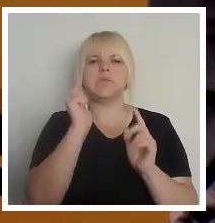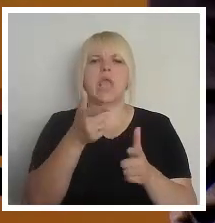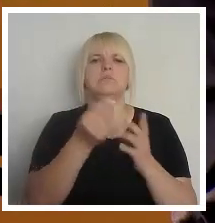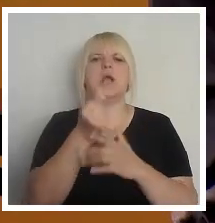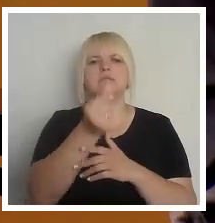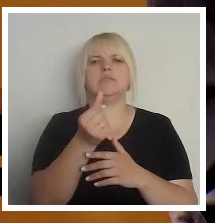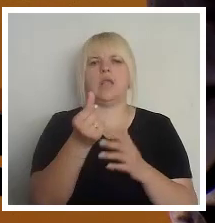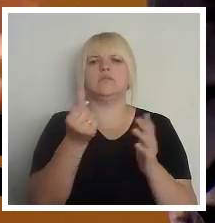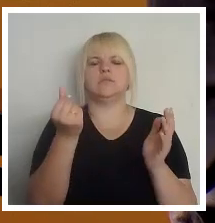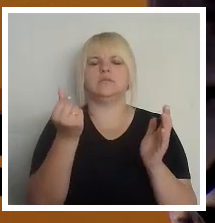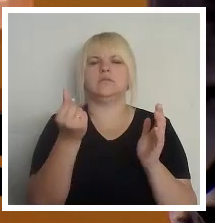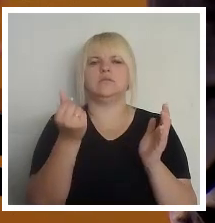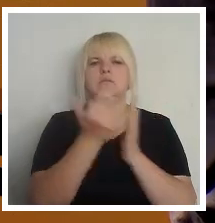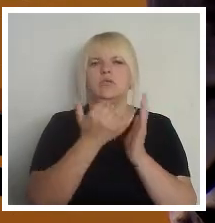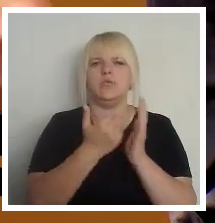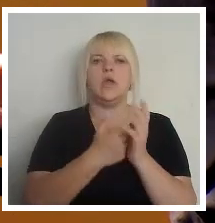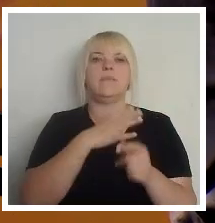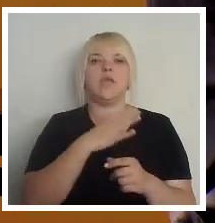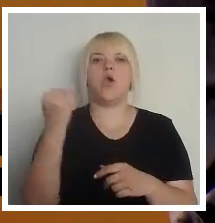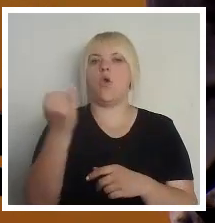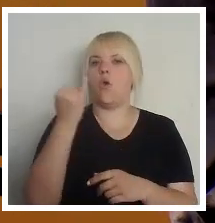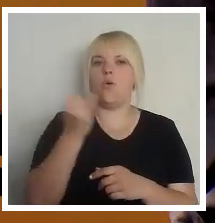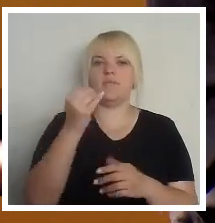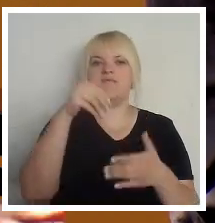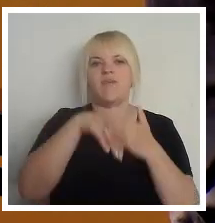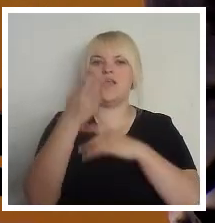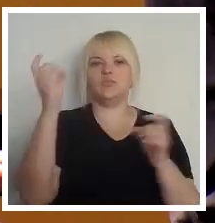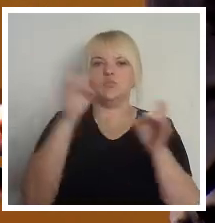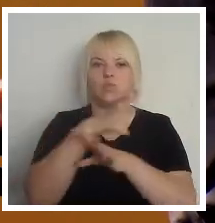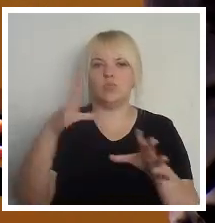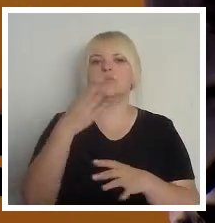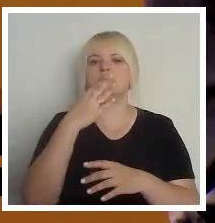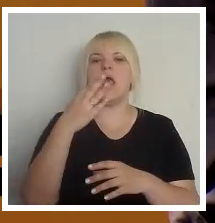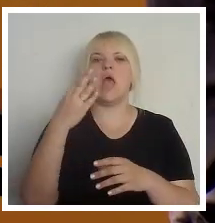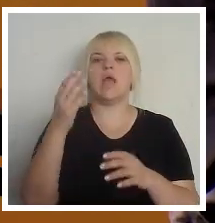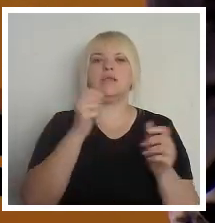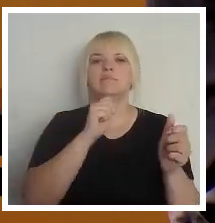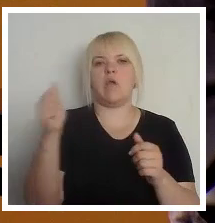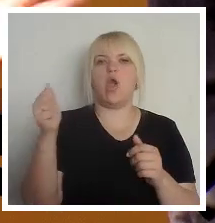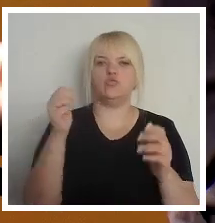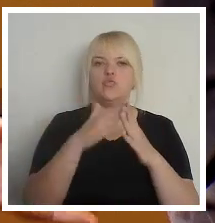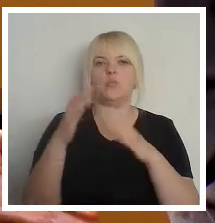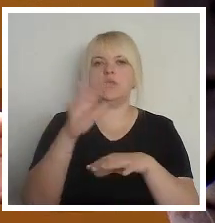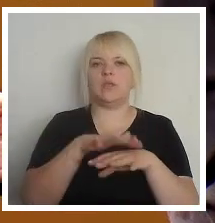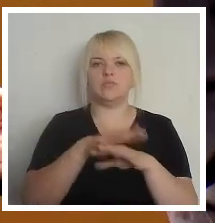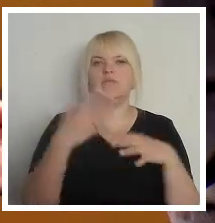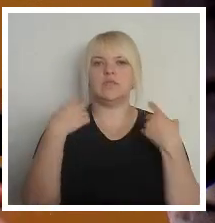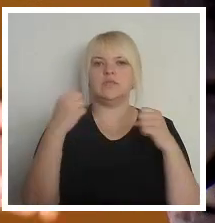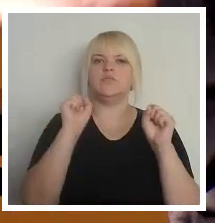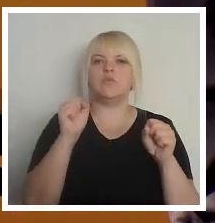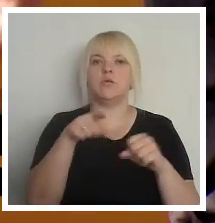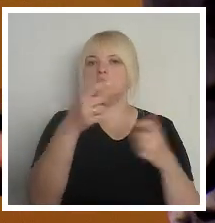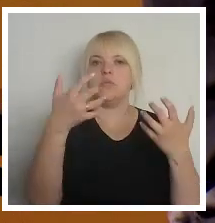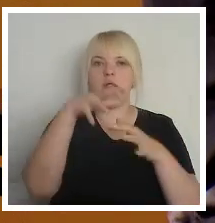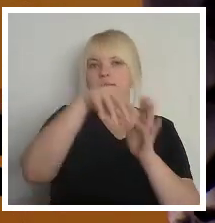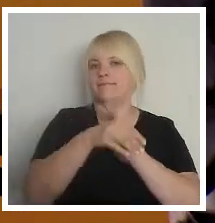es jums pateikšu. Tie bija hobiji, vēsture, kultūra, nekustamo īpašumu tirgus, veselība un sports. Politikas tur nav,